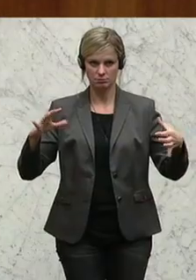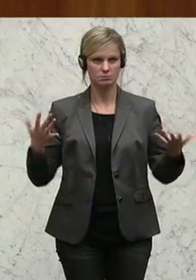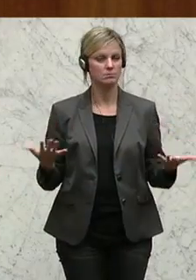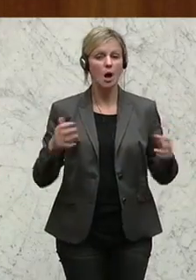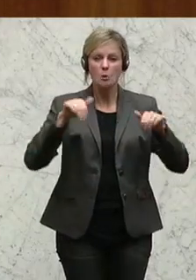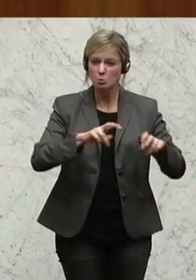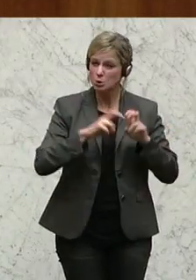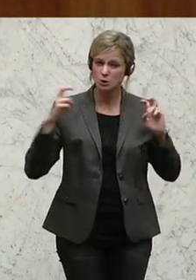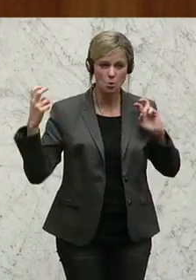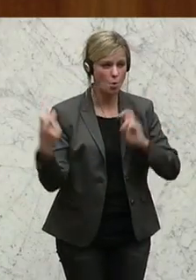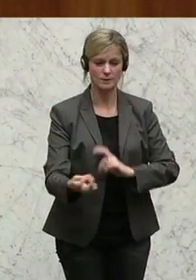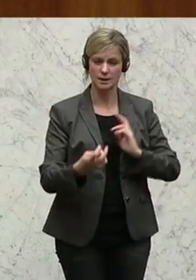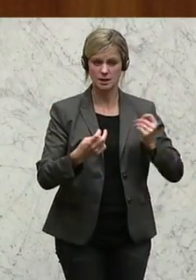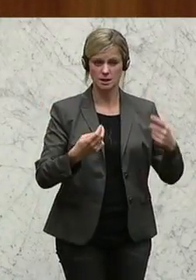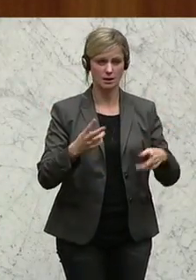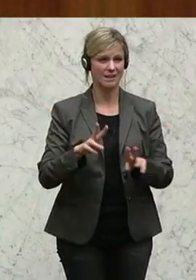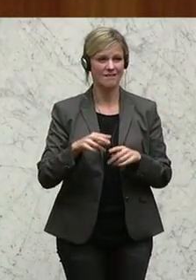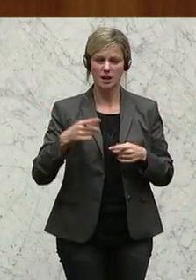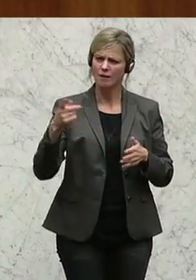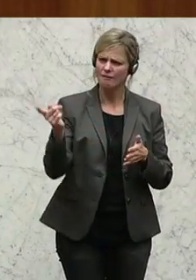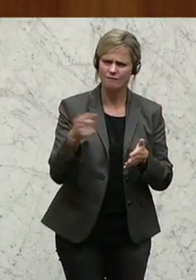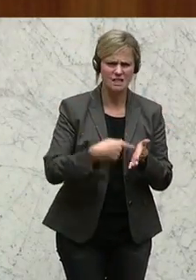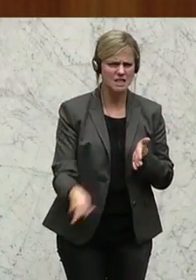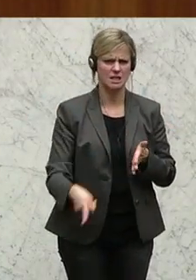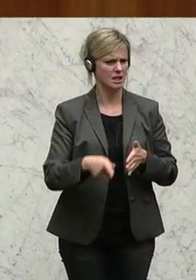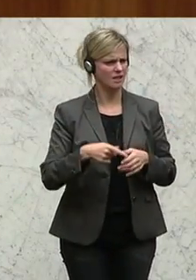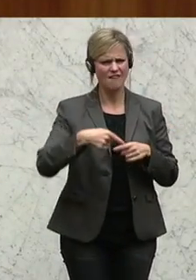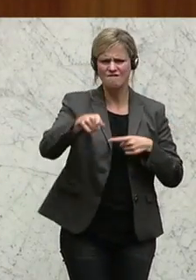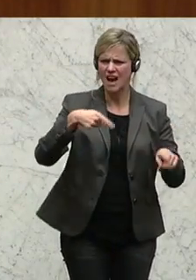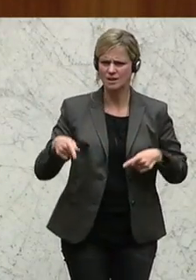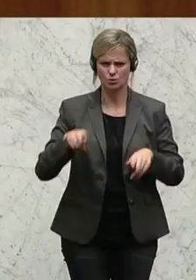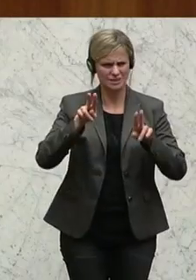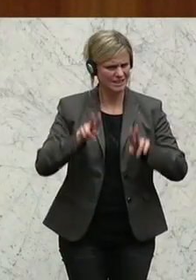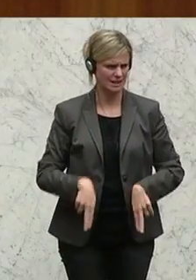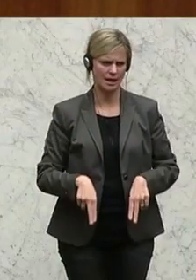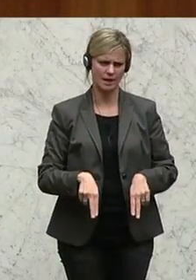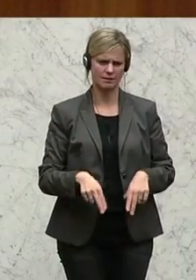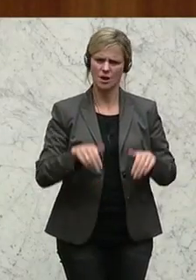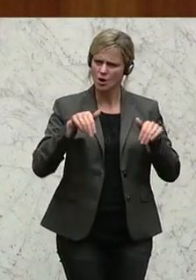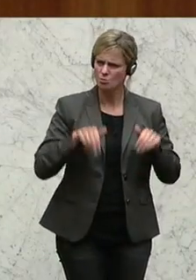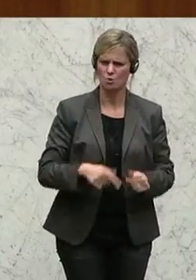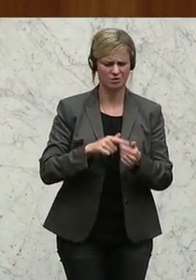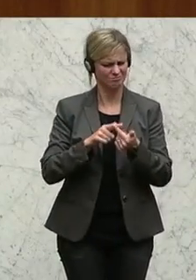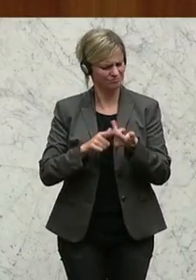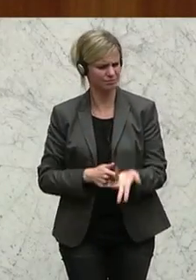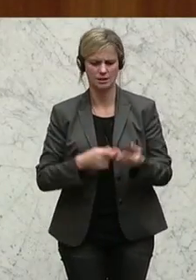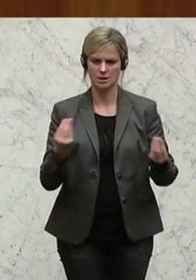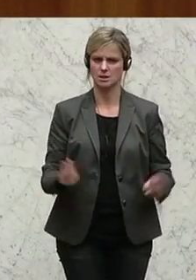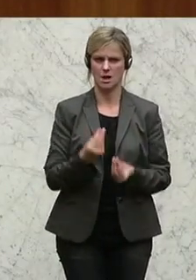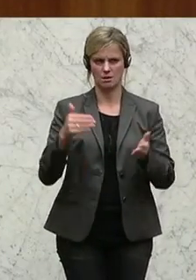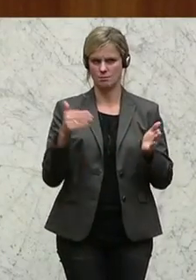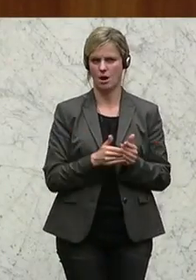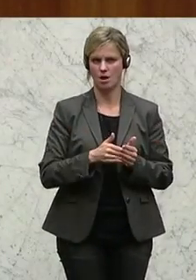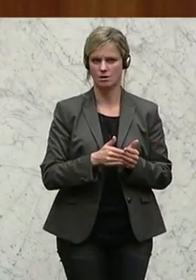das Verzicht auf das Weisungsrecht ist und ob das Finger weg von Interventionen ist. Das brauchen wir dringend. Wir brauchen in solchen Fällen natürlich